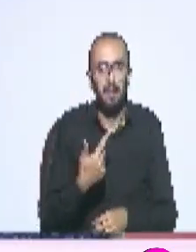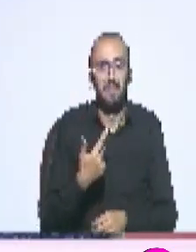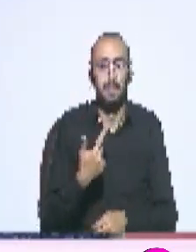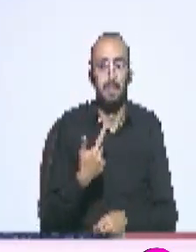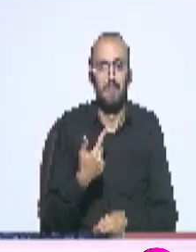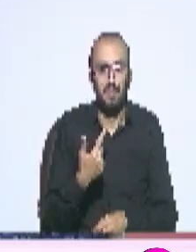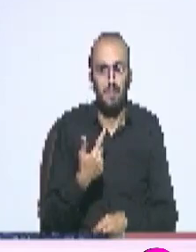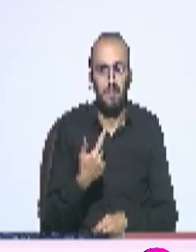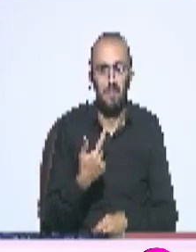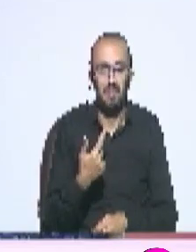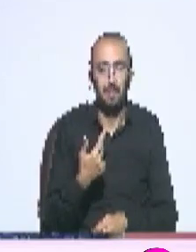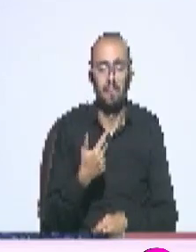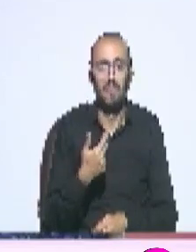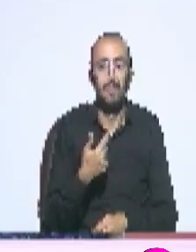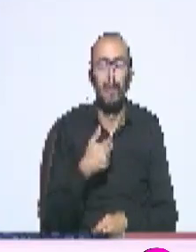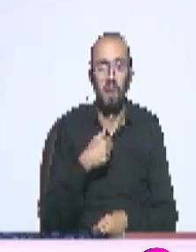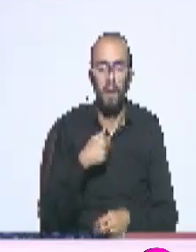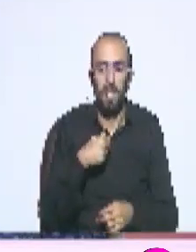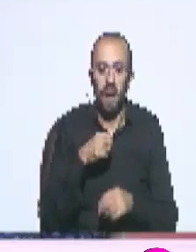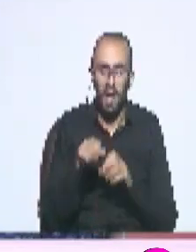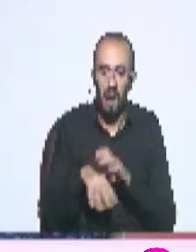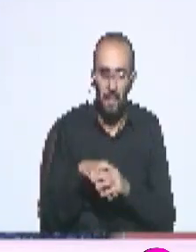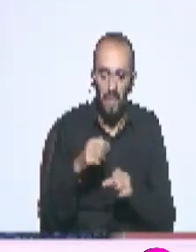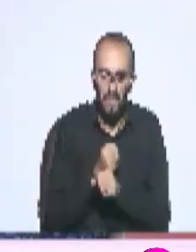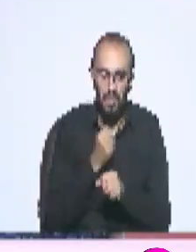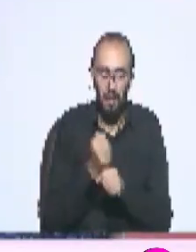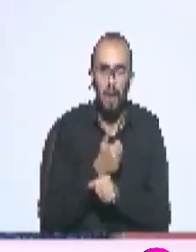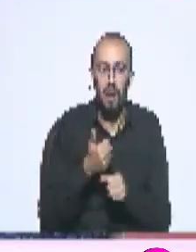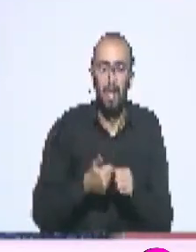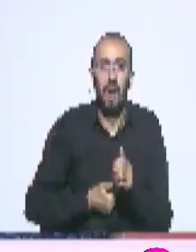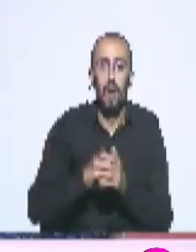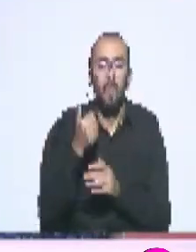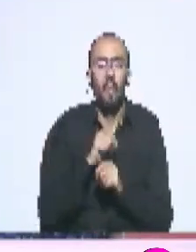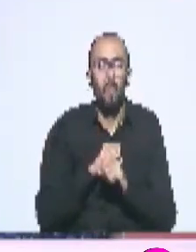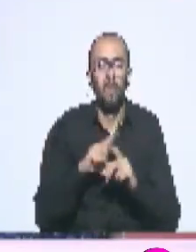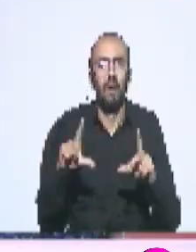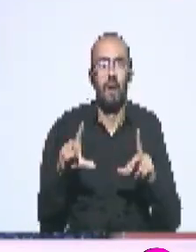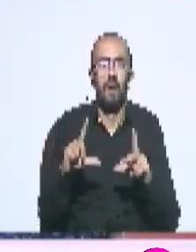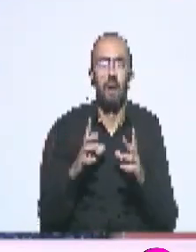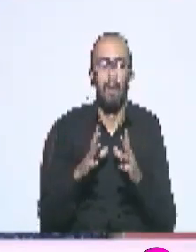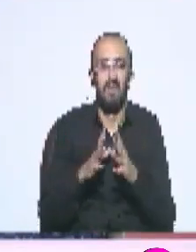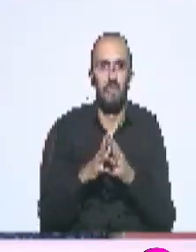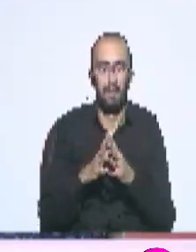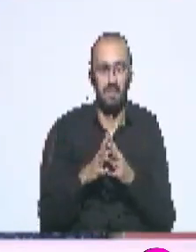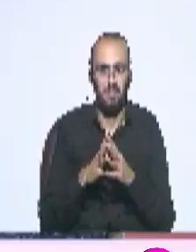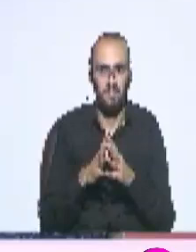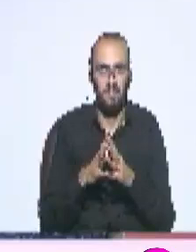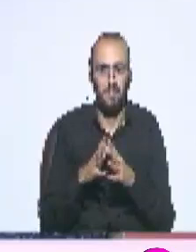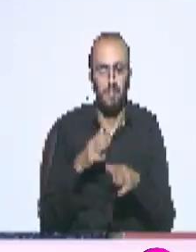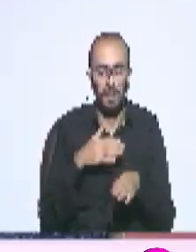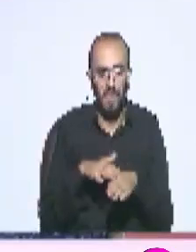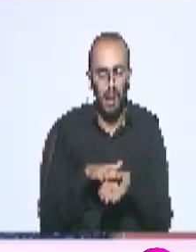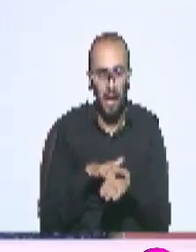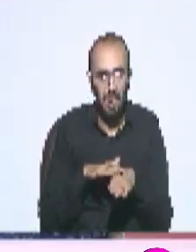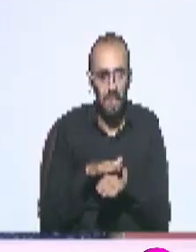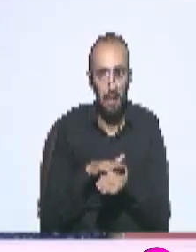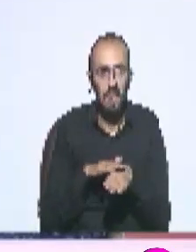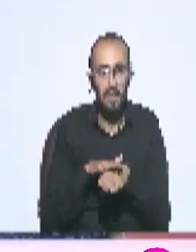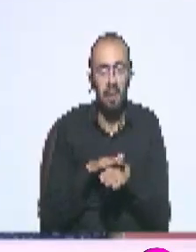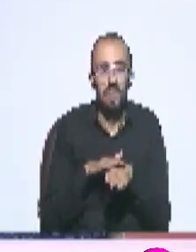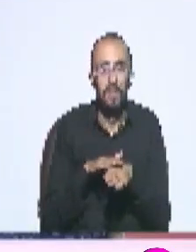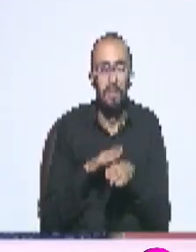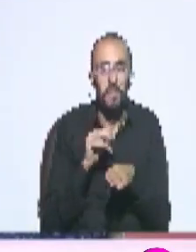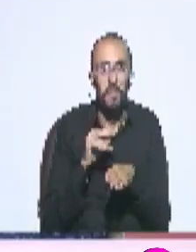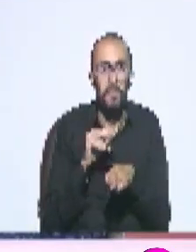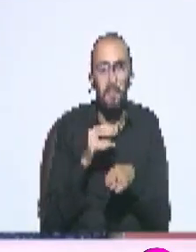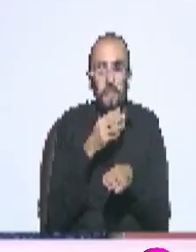طريق ان احنا يبقى عندنا انجازات واضحه بعد ما بيبقى عندي انجاز بحس بيه انا بواجه يعني تحديات